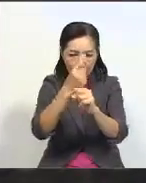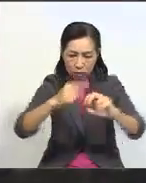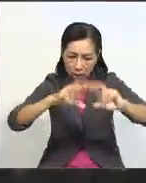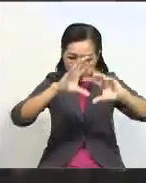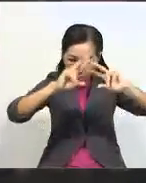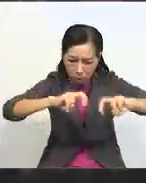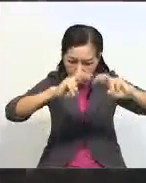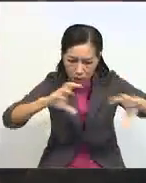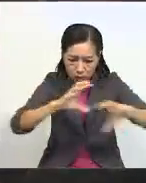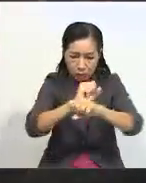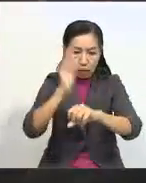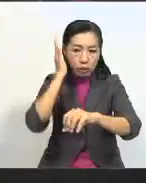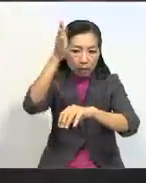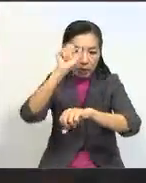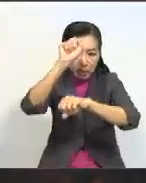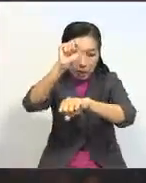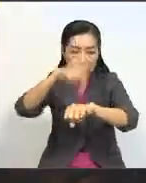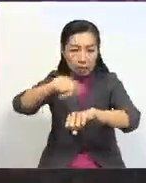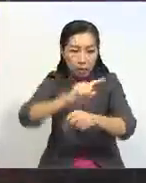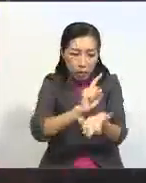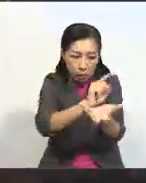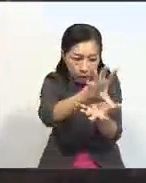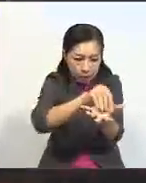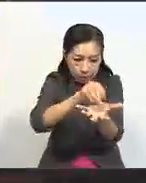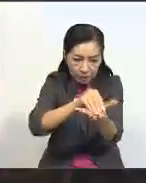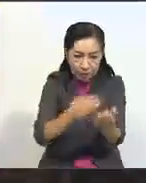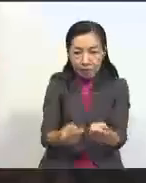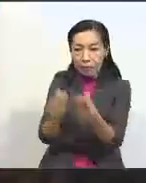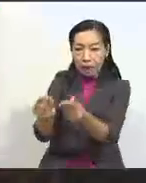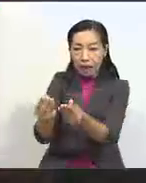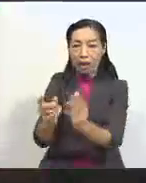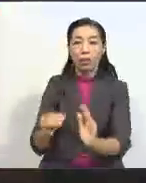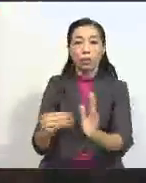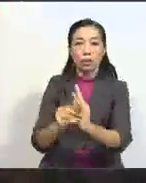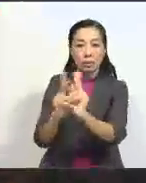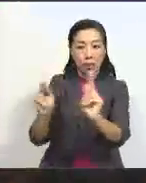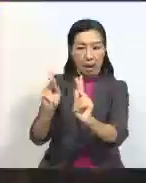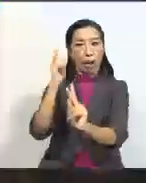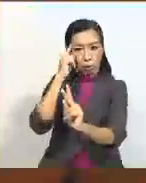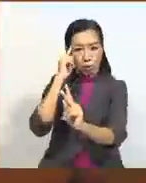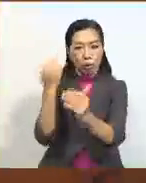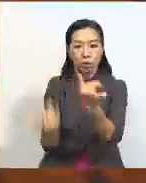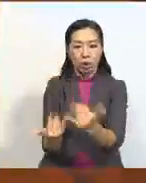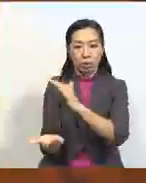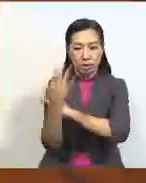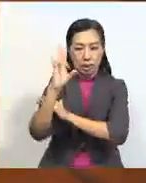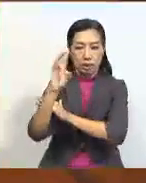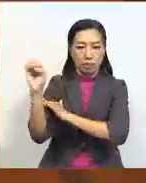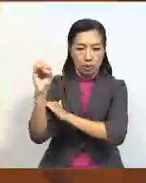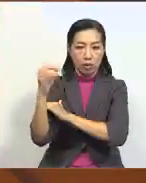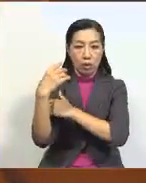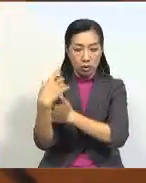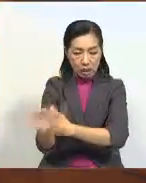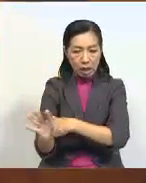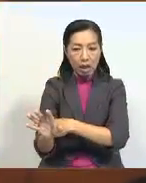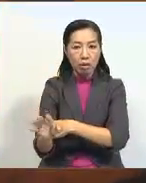ลจากนั้นก็จะมีการรายงานผลการจัดเก็บกระทงให้กับผู้บริหารกรุงเทพมหานครทราบภายในเวลา7นาฬิกาครับและจะ